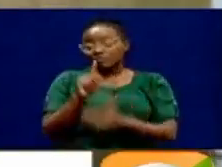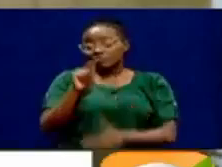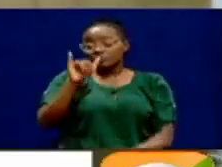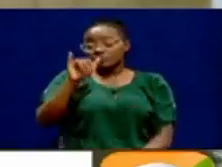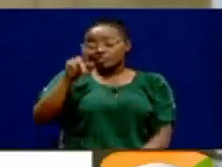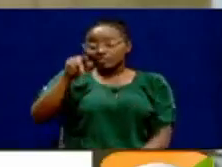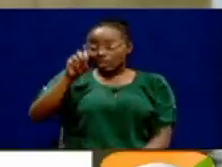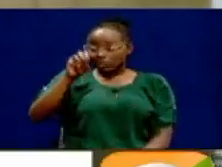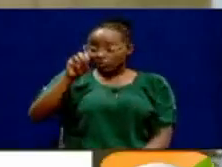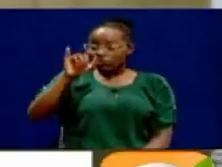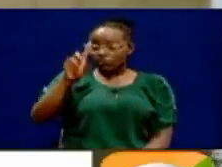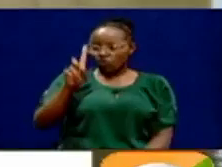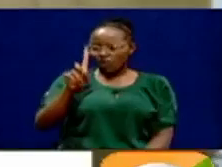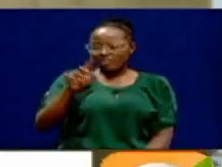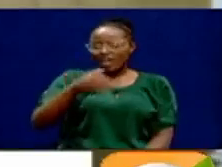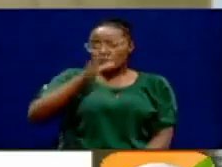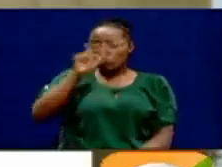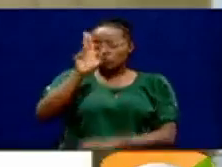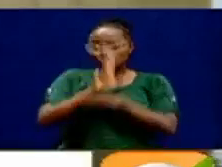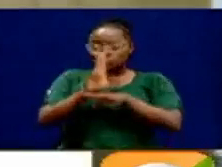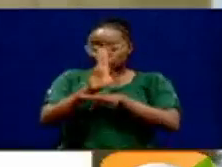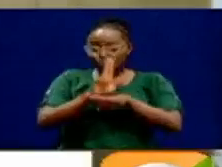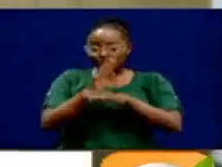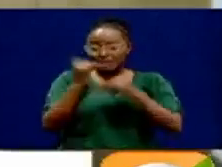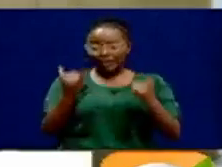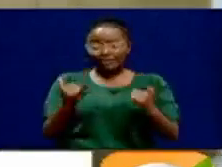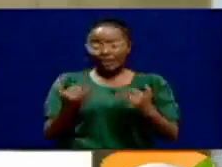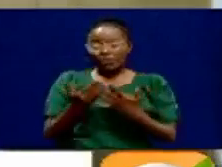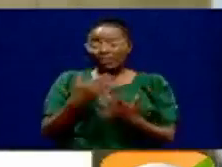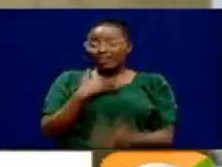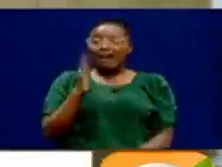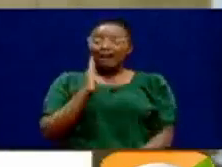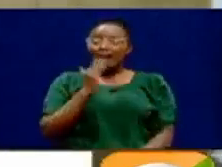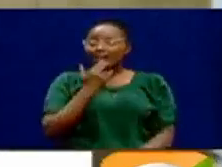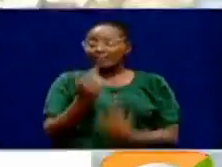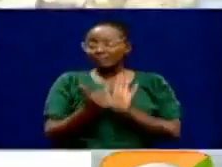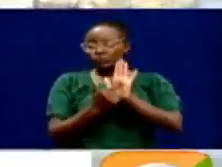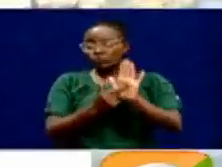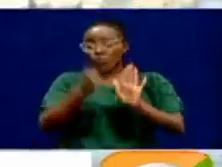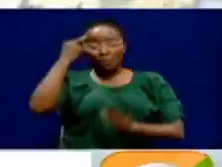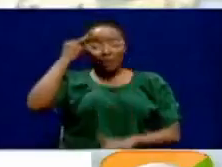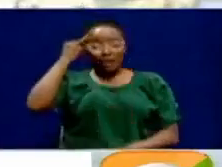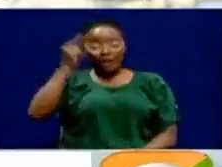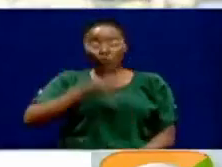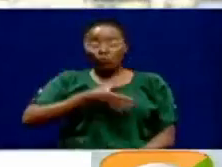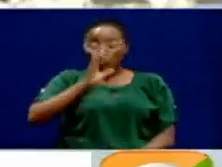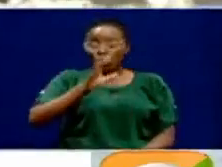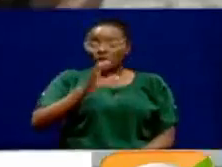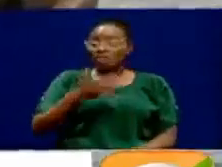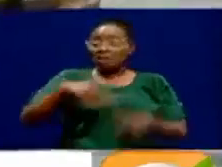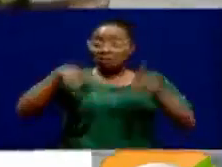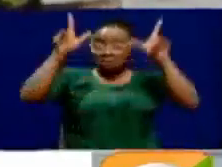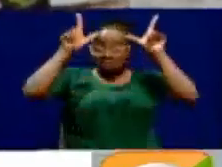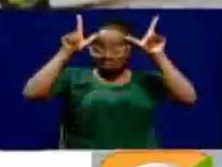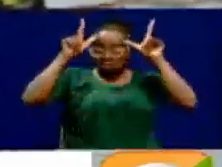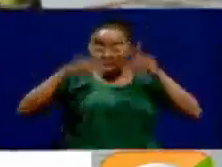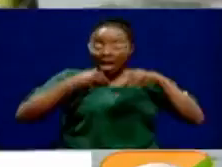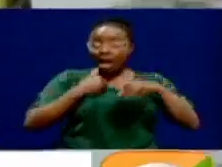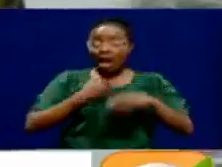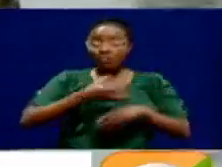ya typhoid hapa, na maji wanakunywa, maji ndio hii rangi yenyewe inaonyesha maji ni black. Hata ngombe hatuna mali ya